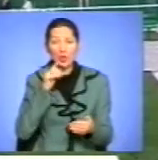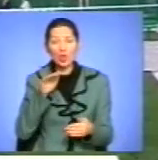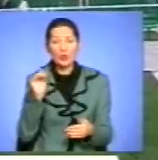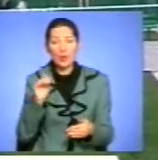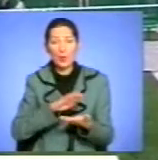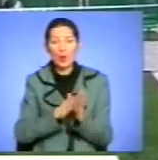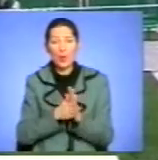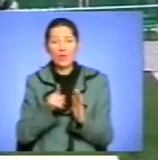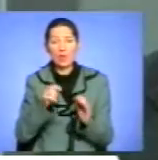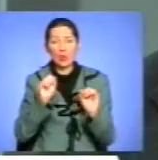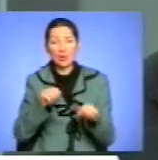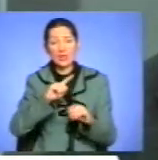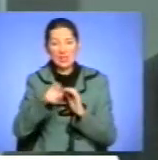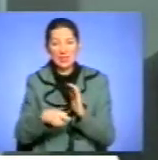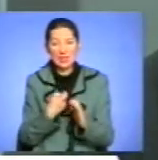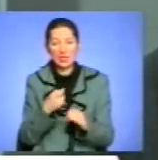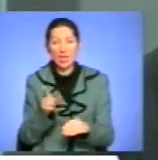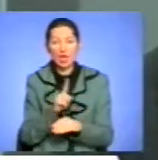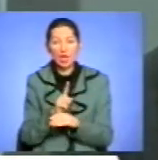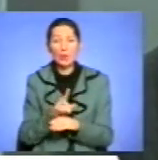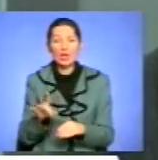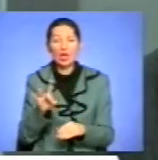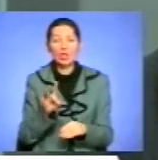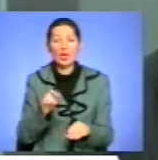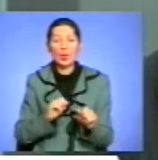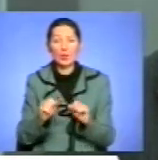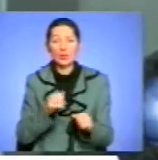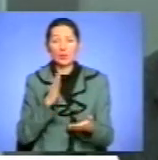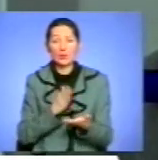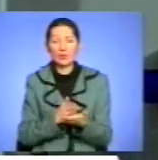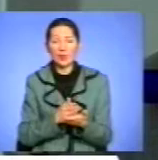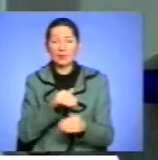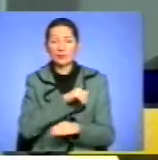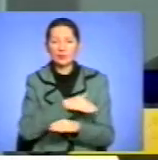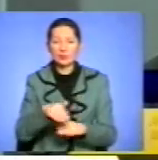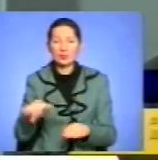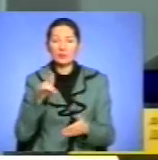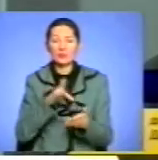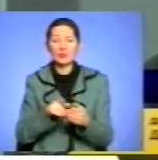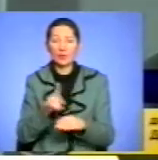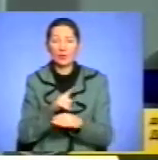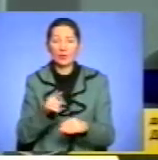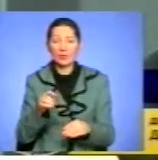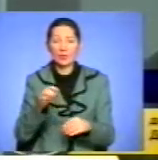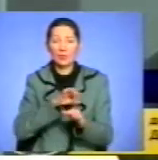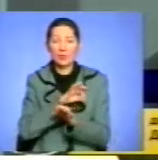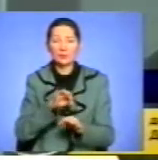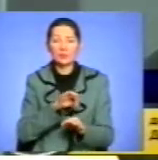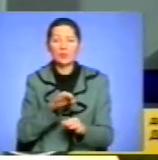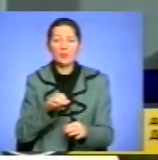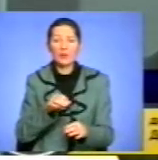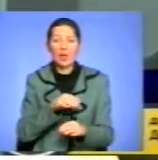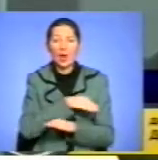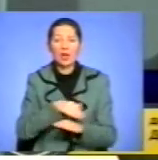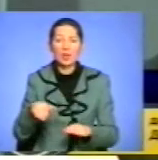їх можна дізнатися. Тернопільське регіональне управління знаходиться за адресою міста Тернопіль, проспект Степана Бандери,